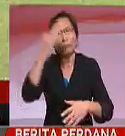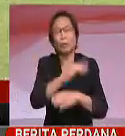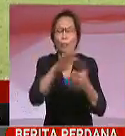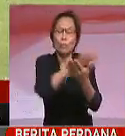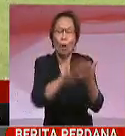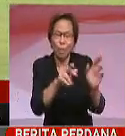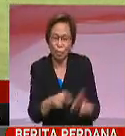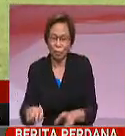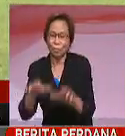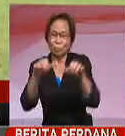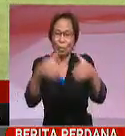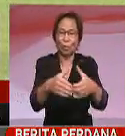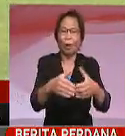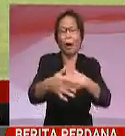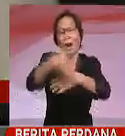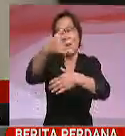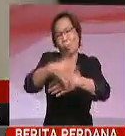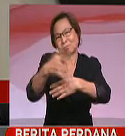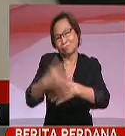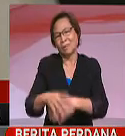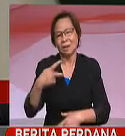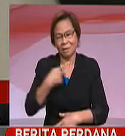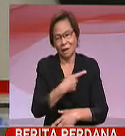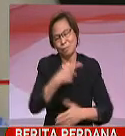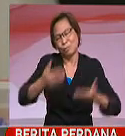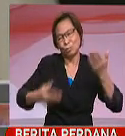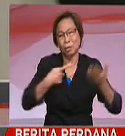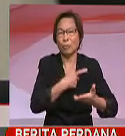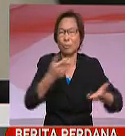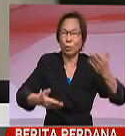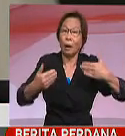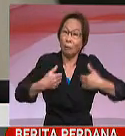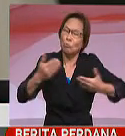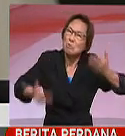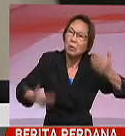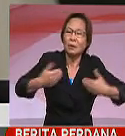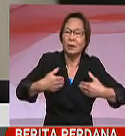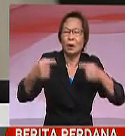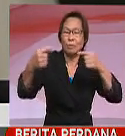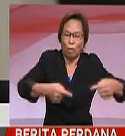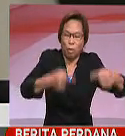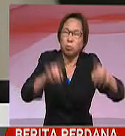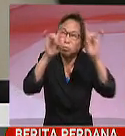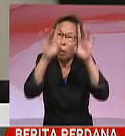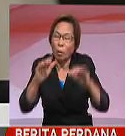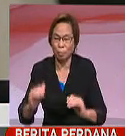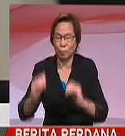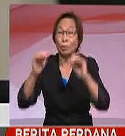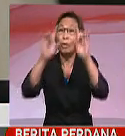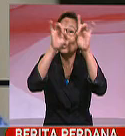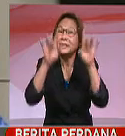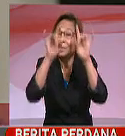merangka perancangan pasukan lebih awal. Kami mungkin juga akan mengadakan beberapa perlawanan ujian di peringkat